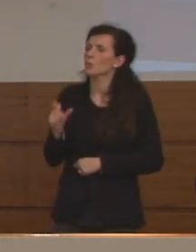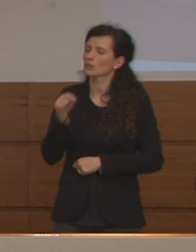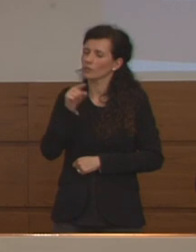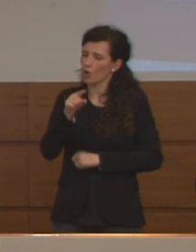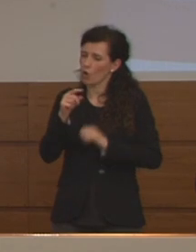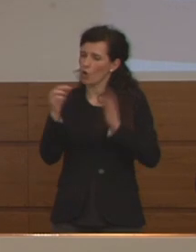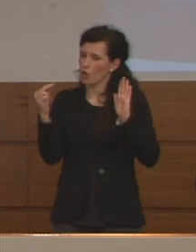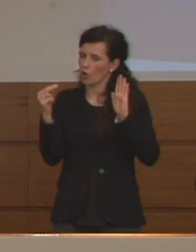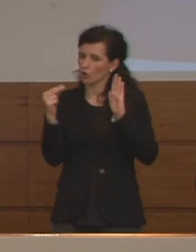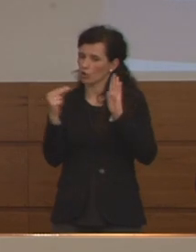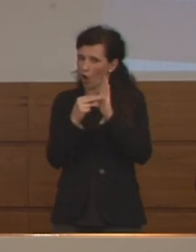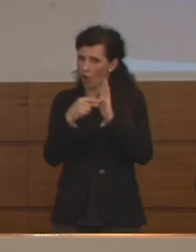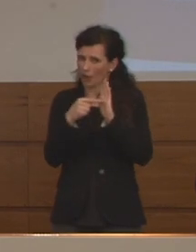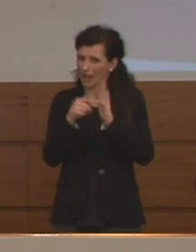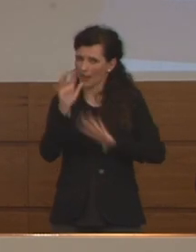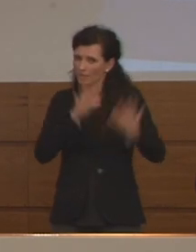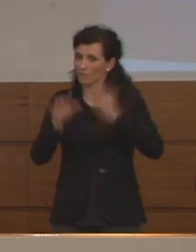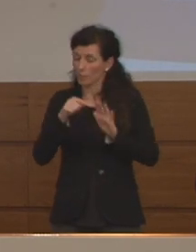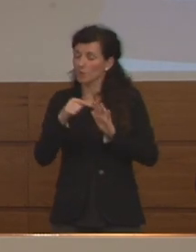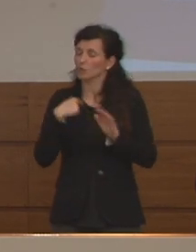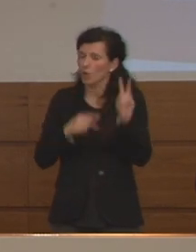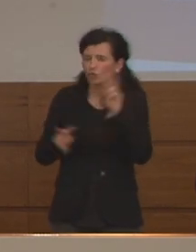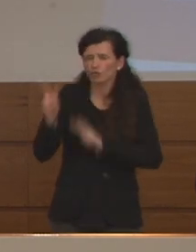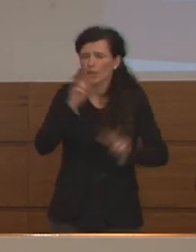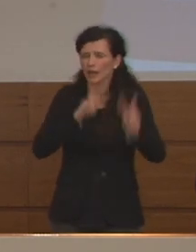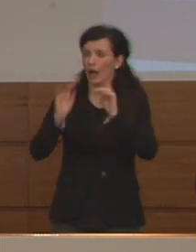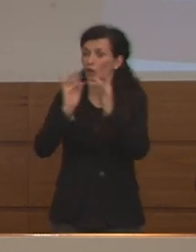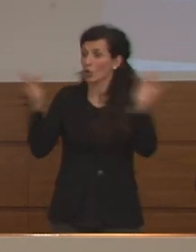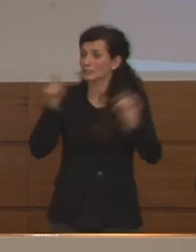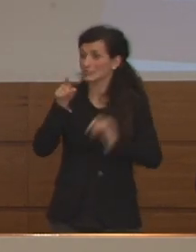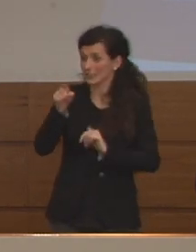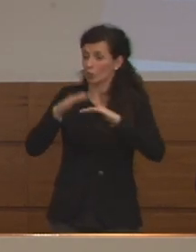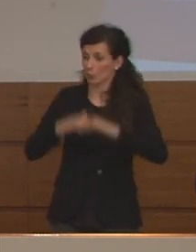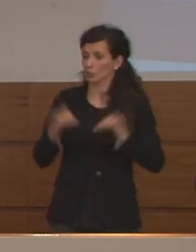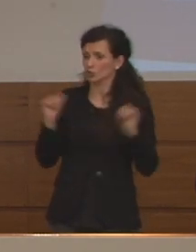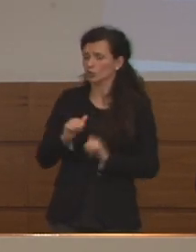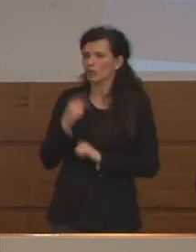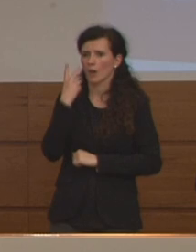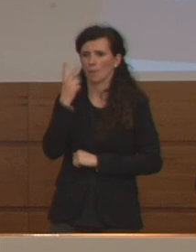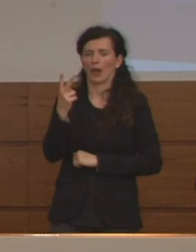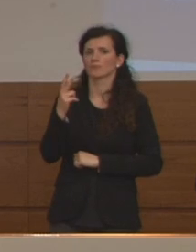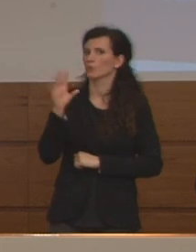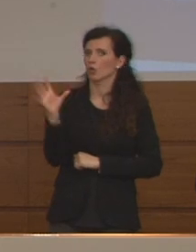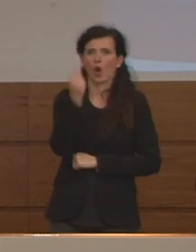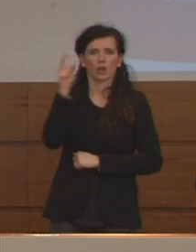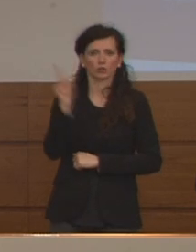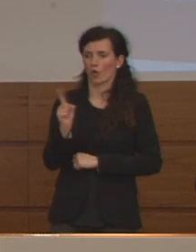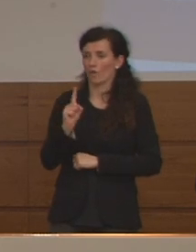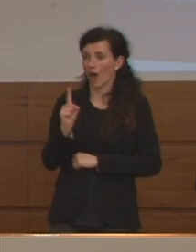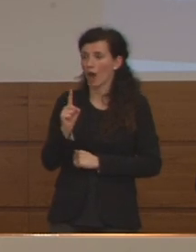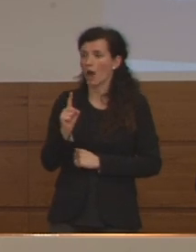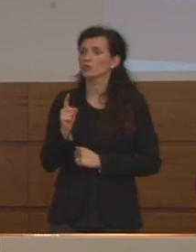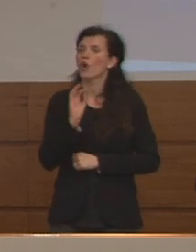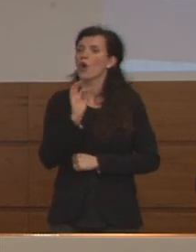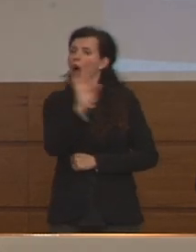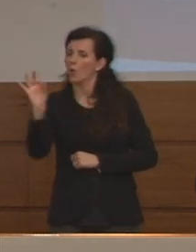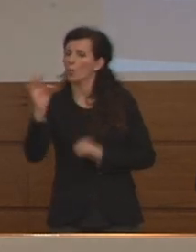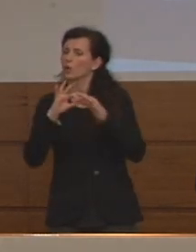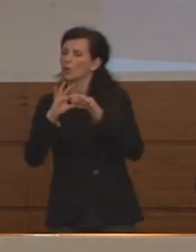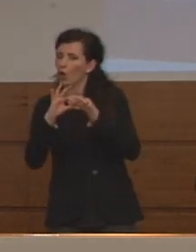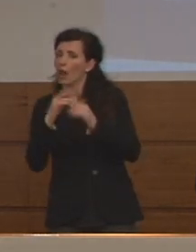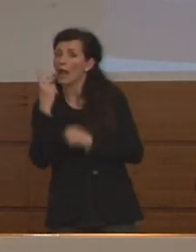nota noi l'abbiamo cercata ovunque sui vostri siti e non l'abbiamo trovata qualche collega forse è riuscito a visionarla